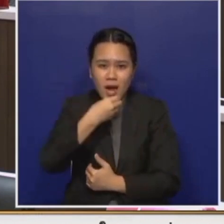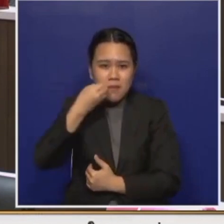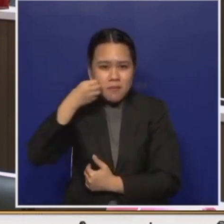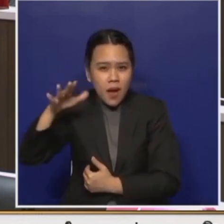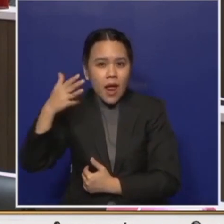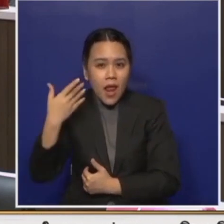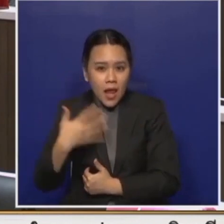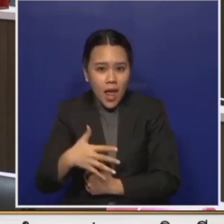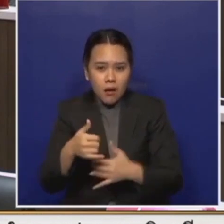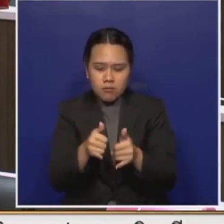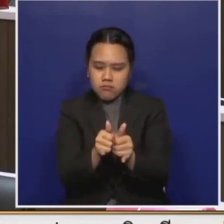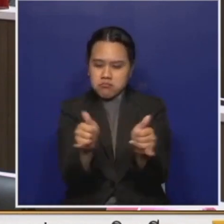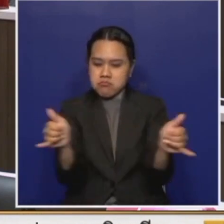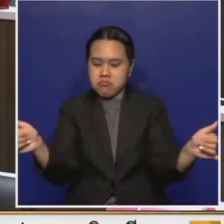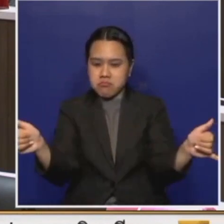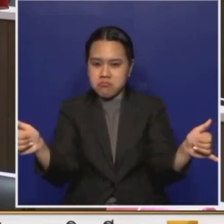น่ากันนะ